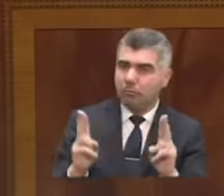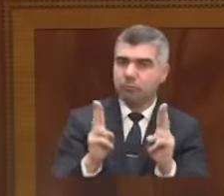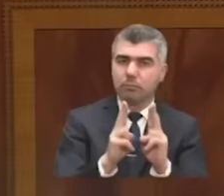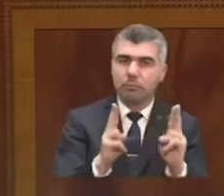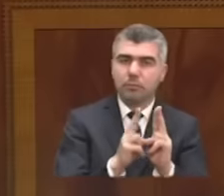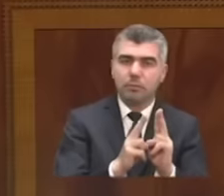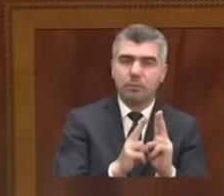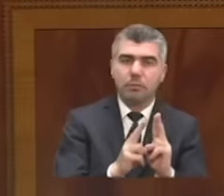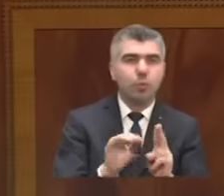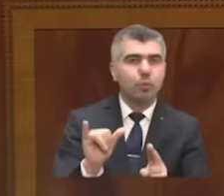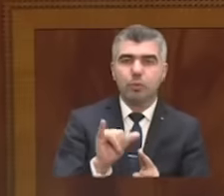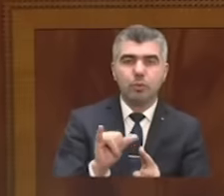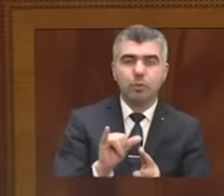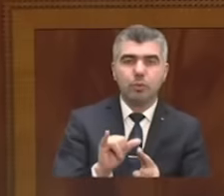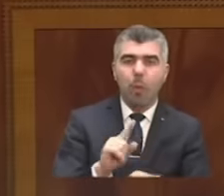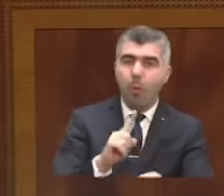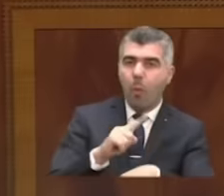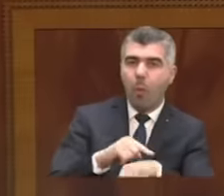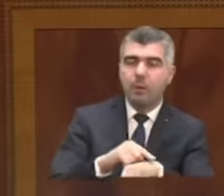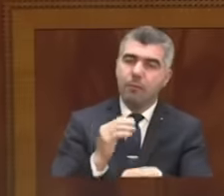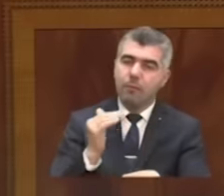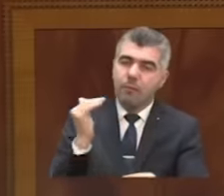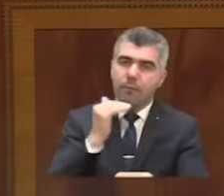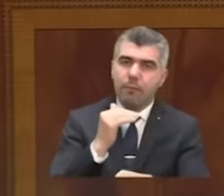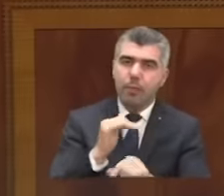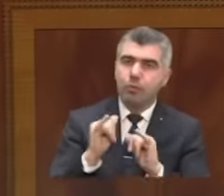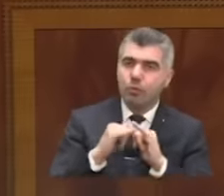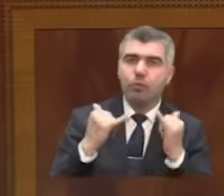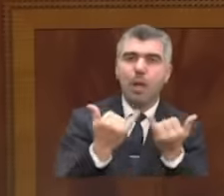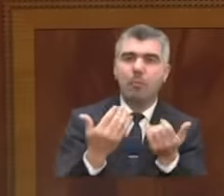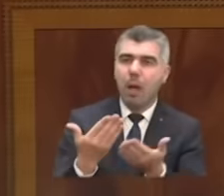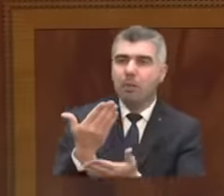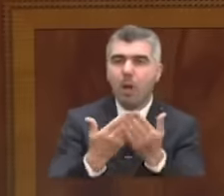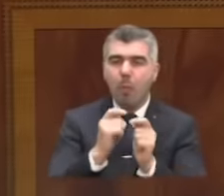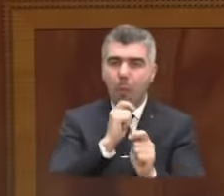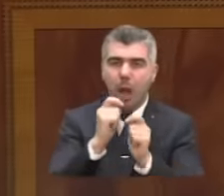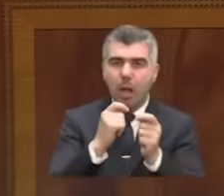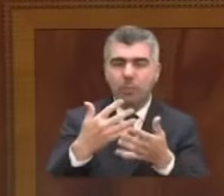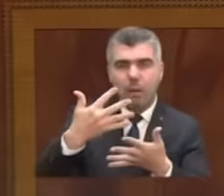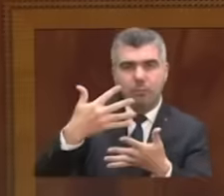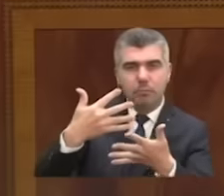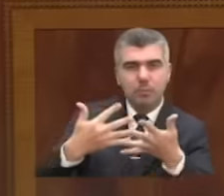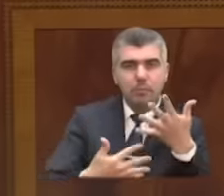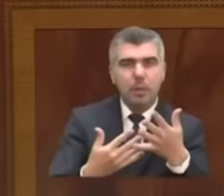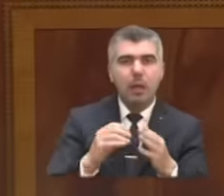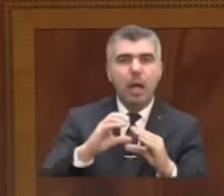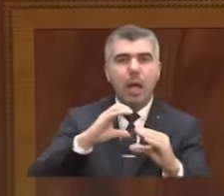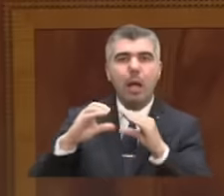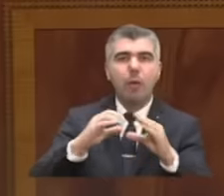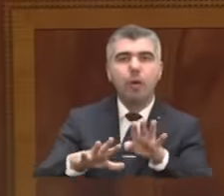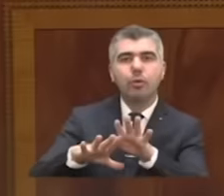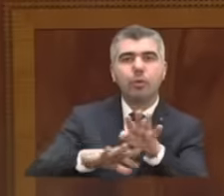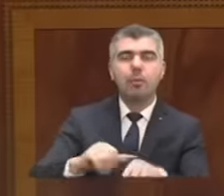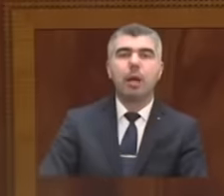ميز هذه اللقاءات هو الوتيرة المكتفة للاجتماعات بهدف مناقشة جميع